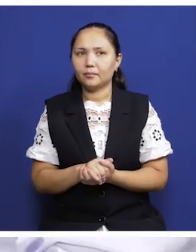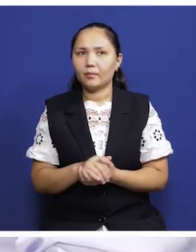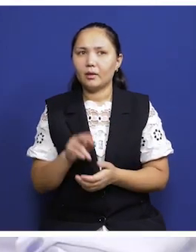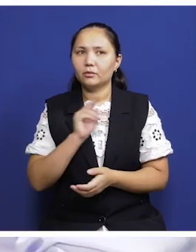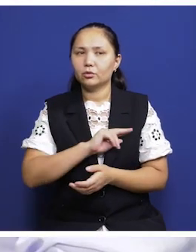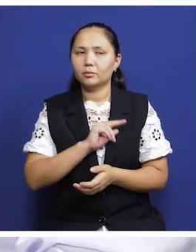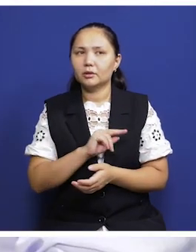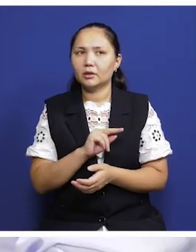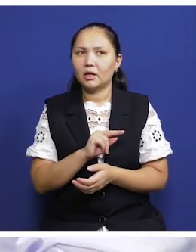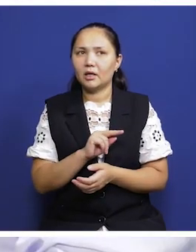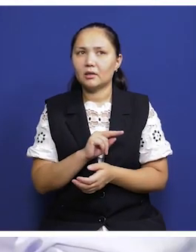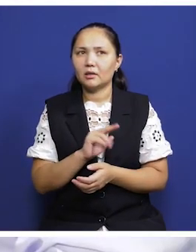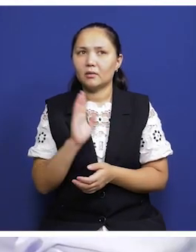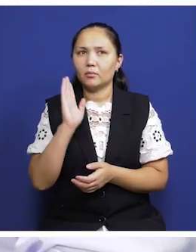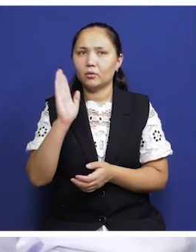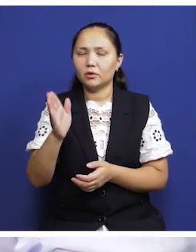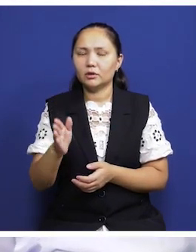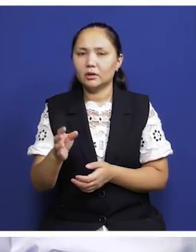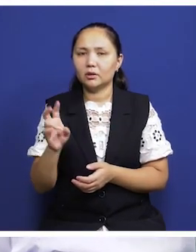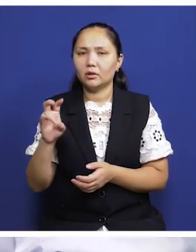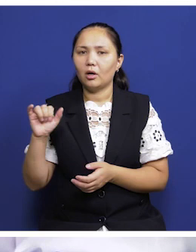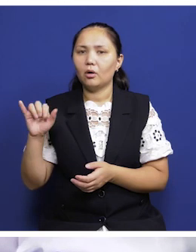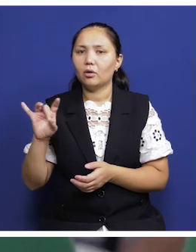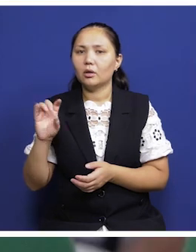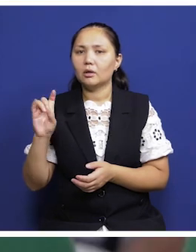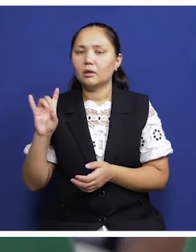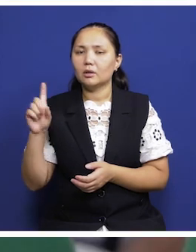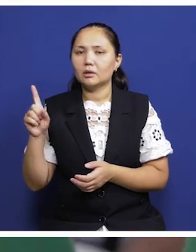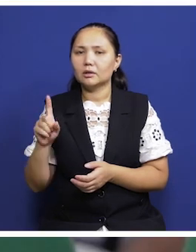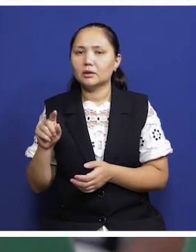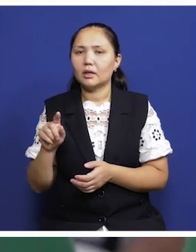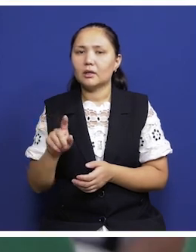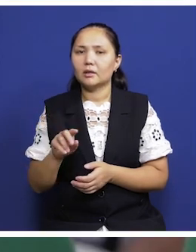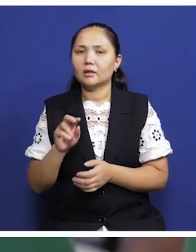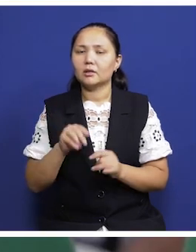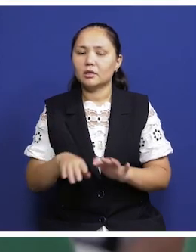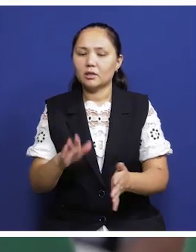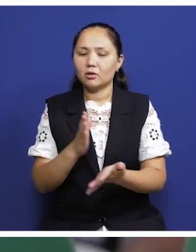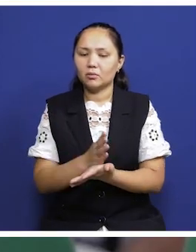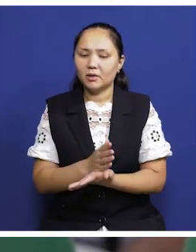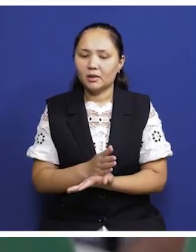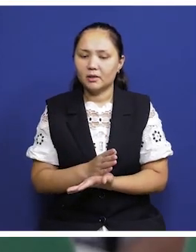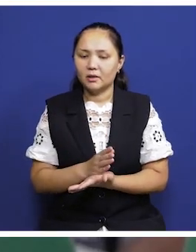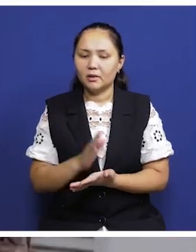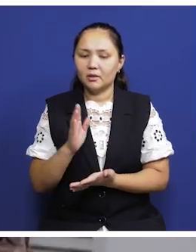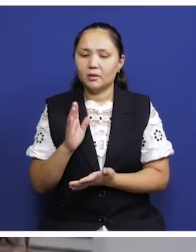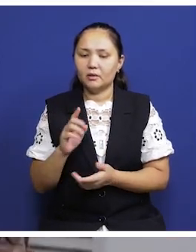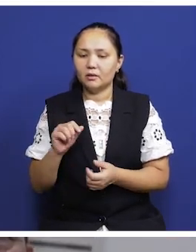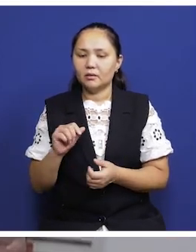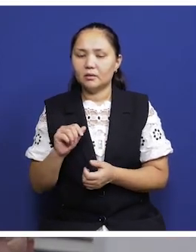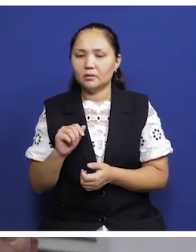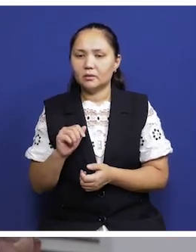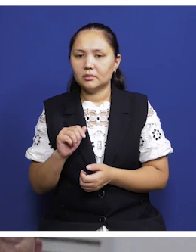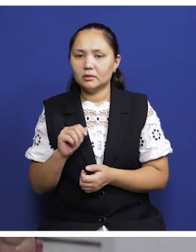жұмыстар негізі осы ағымдағы жылы наурыз шілде айларында жүргізілді. Бұл жұмыстар жаңа өзіңіз айтып өткендей алдағы жылдарда жалғастыру